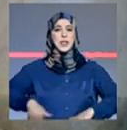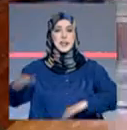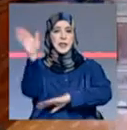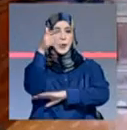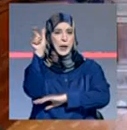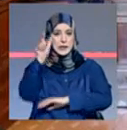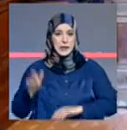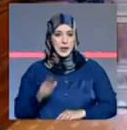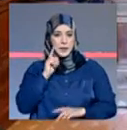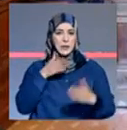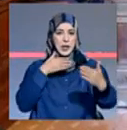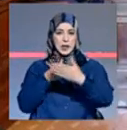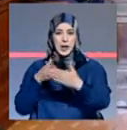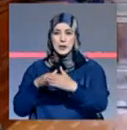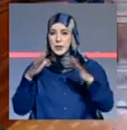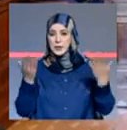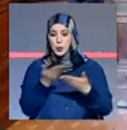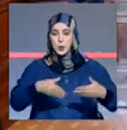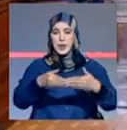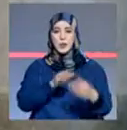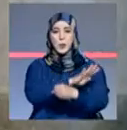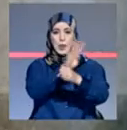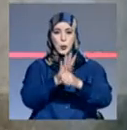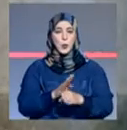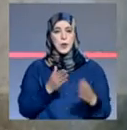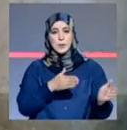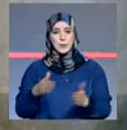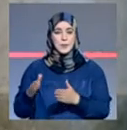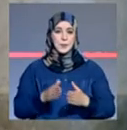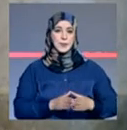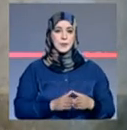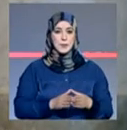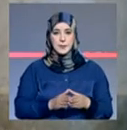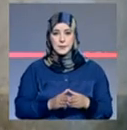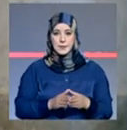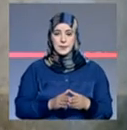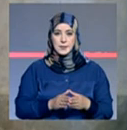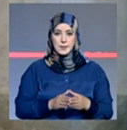الإيطالي الذي تعطل بسبب الظرف الصحي العالمي.